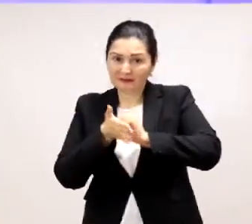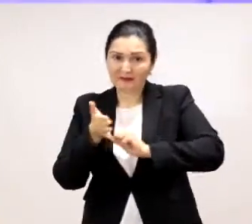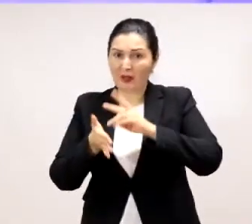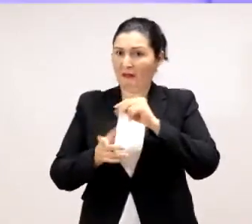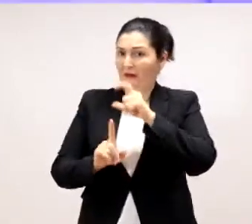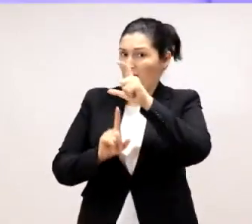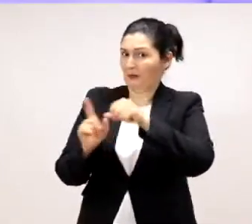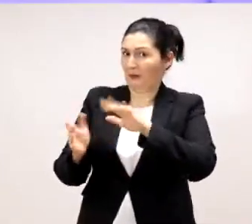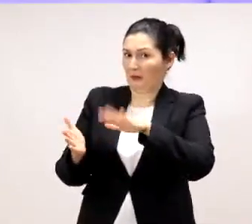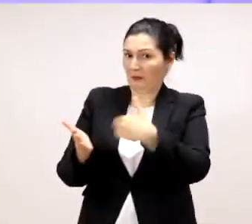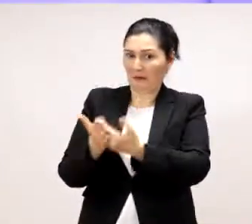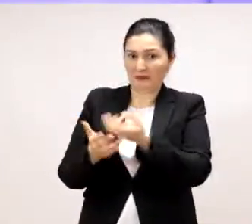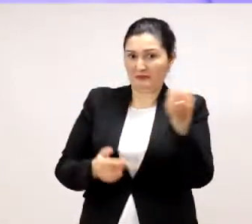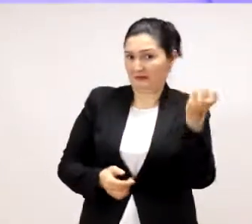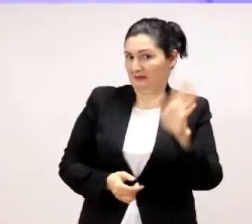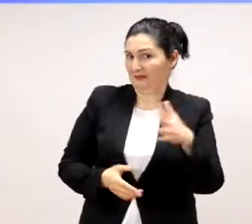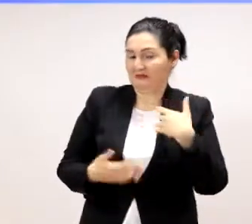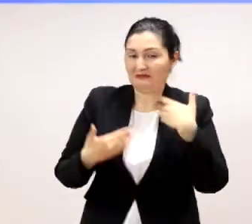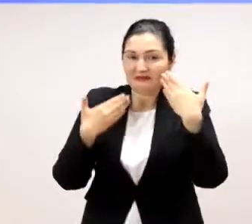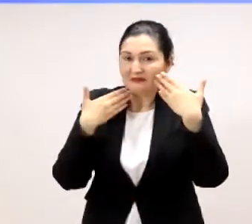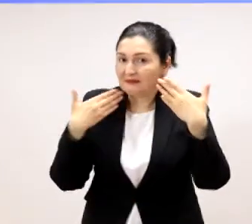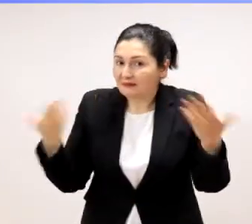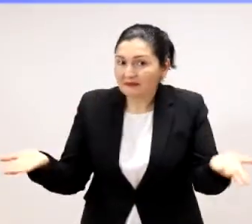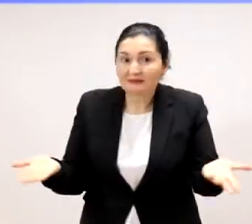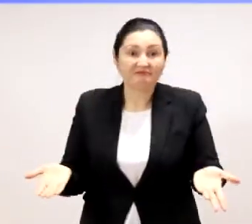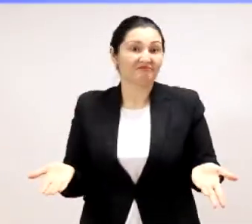لولا تا حال نامده است.